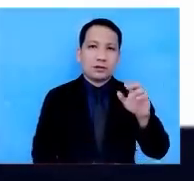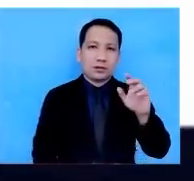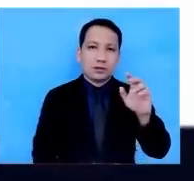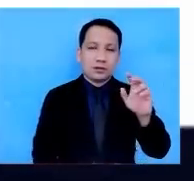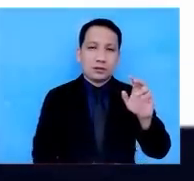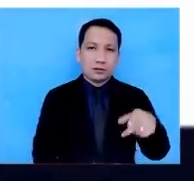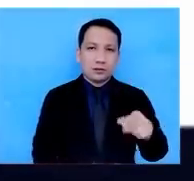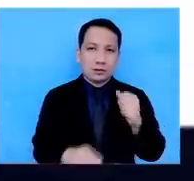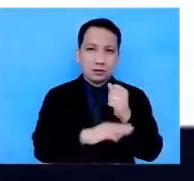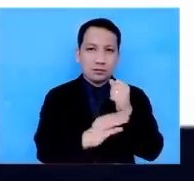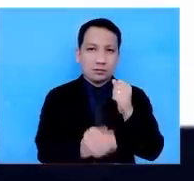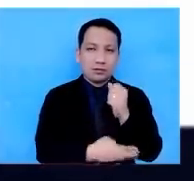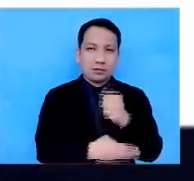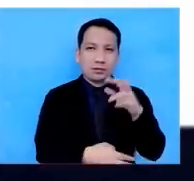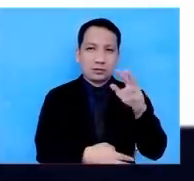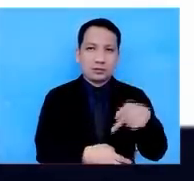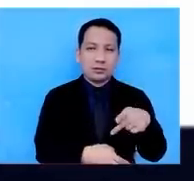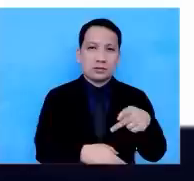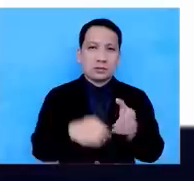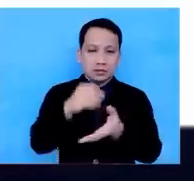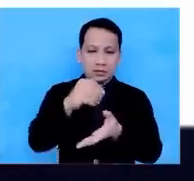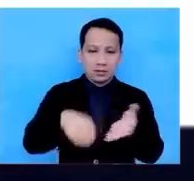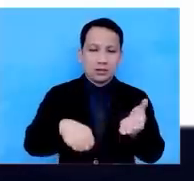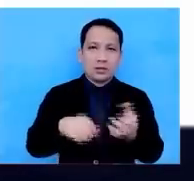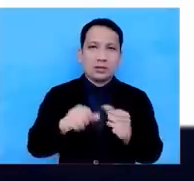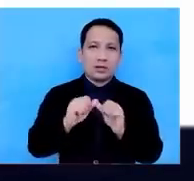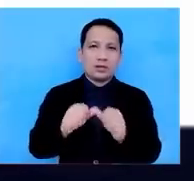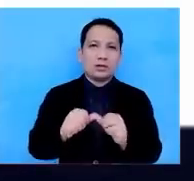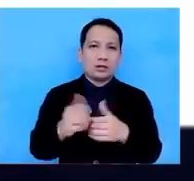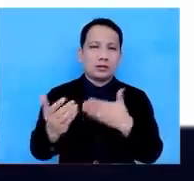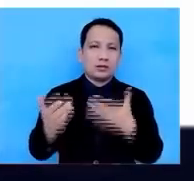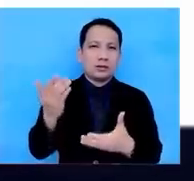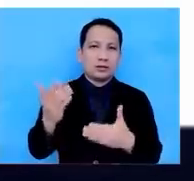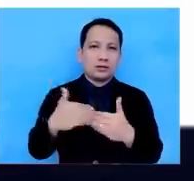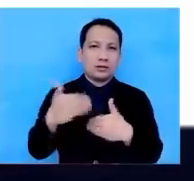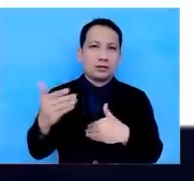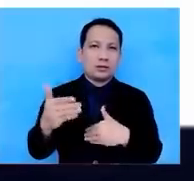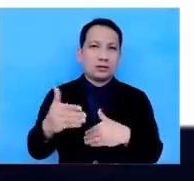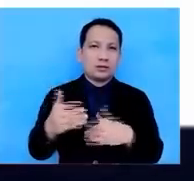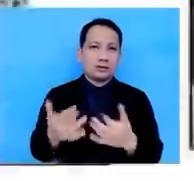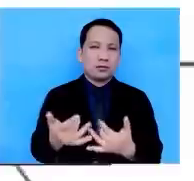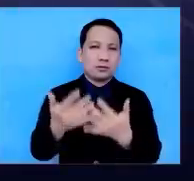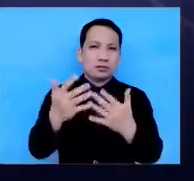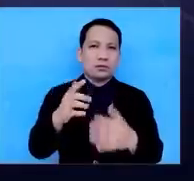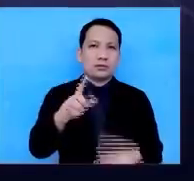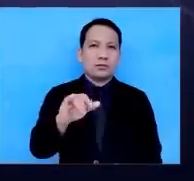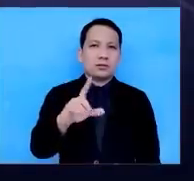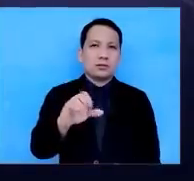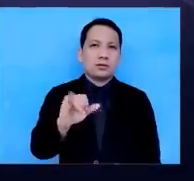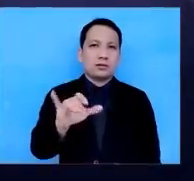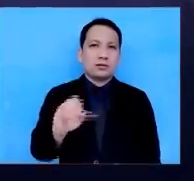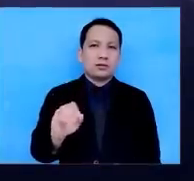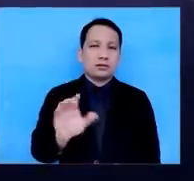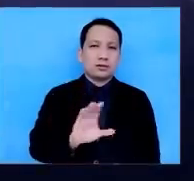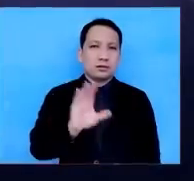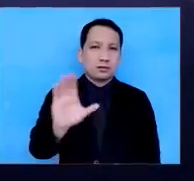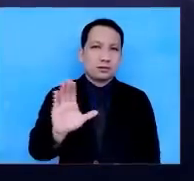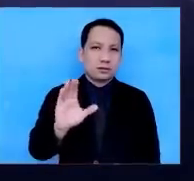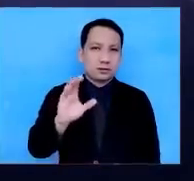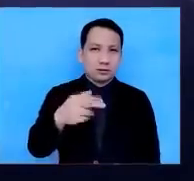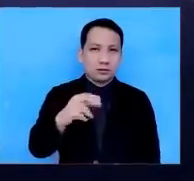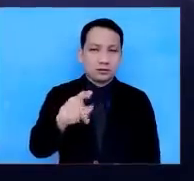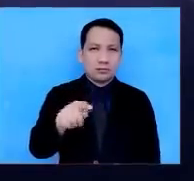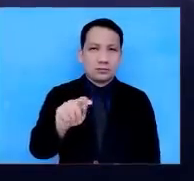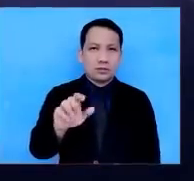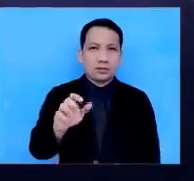ang bag, ID at credit card ni Plaza. Ang mga ito, pinasunog daw ni Licciayo. Inutusan din daw si Hapitan na karnihin